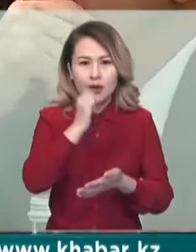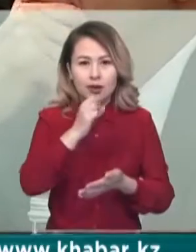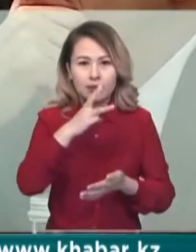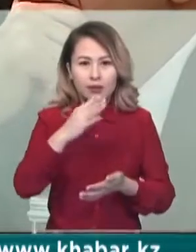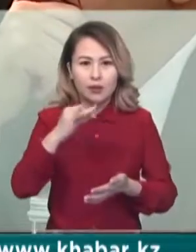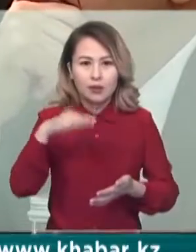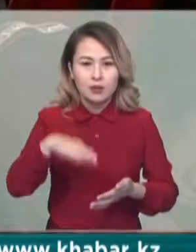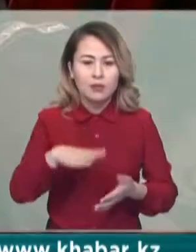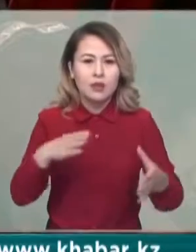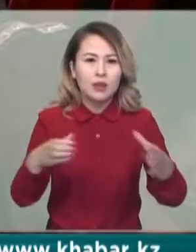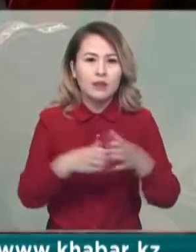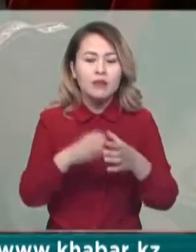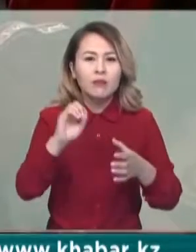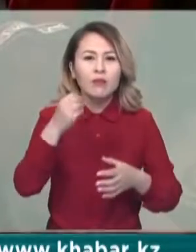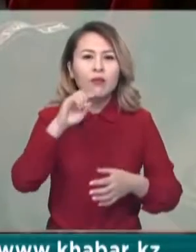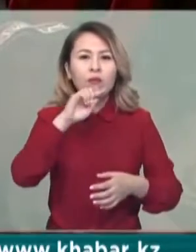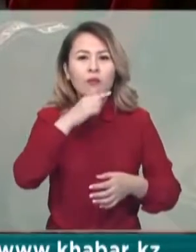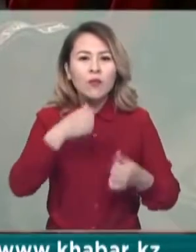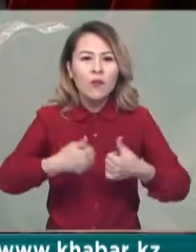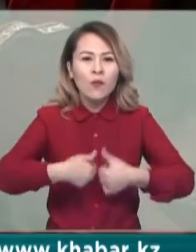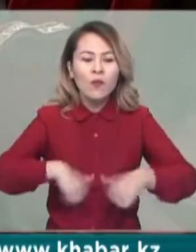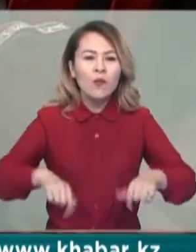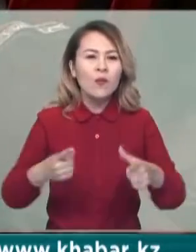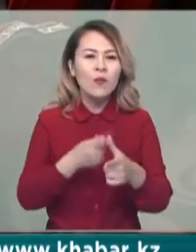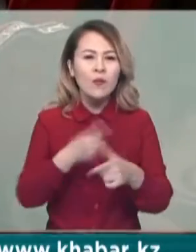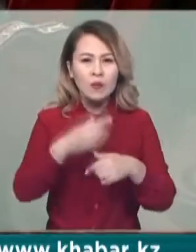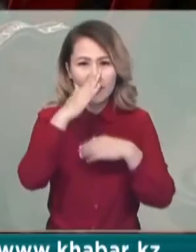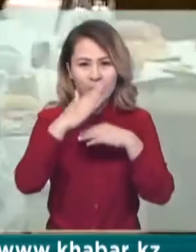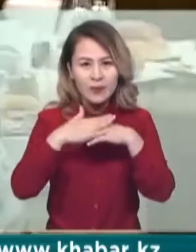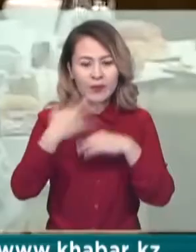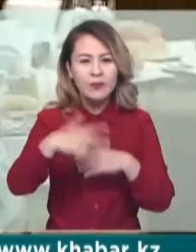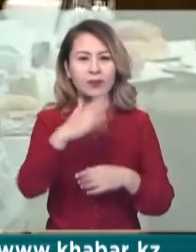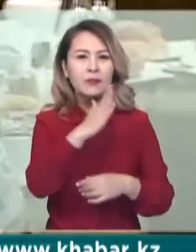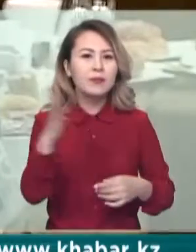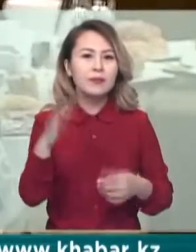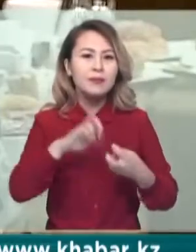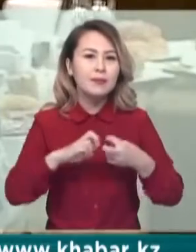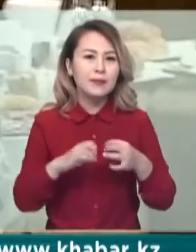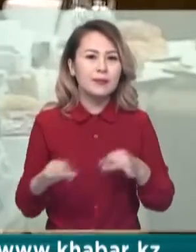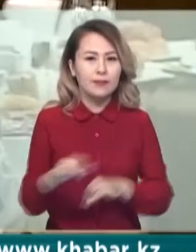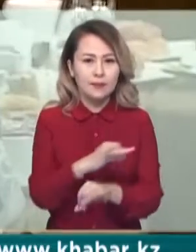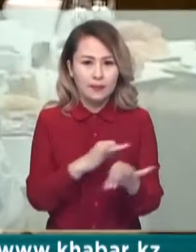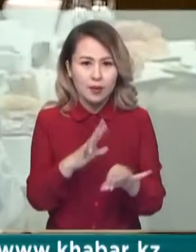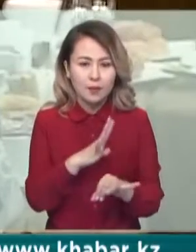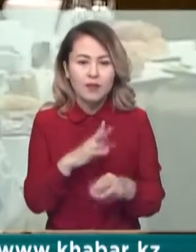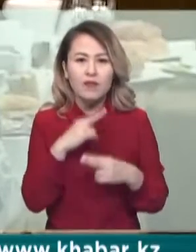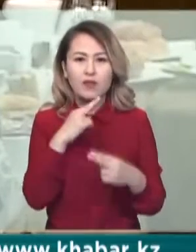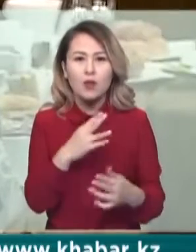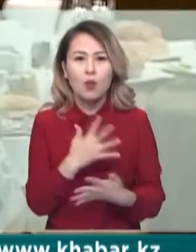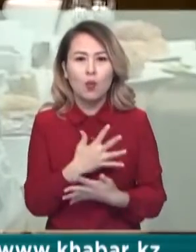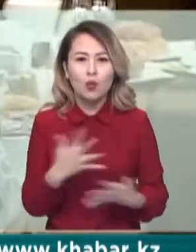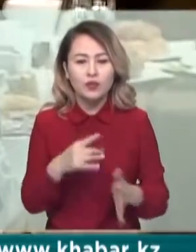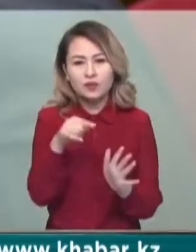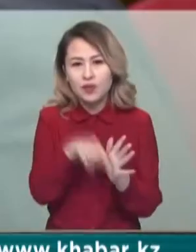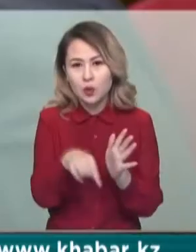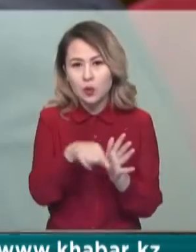Саммит алдында Еуразиялық экономикалық комиссия кеңесі интеграцияға қатысты 30-дан астам мәселені талқылады. Басты назарда ішкі